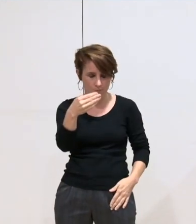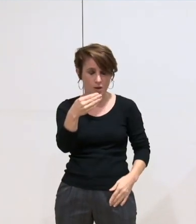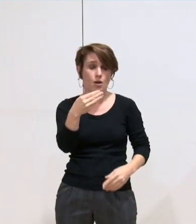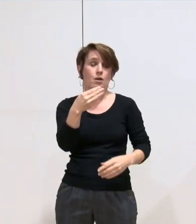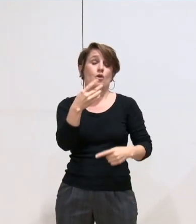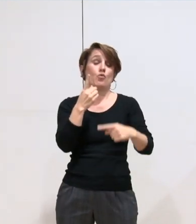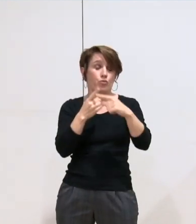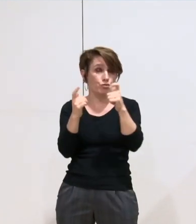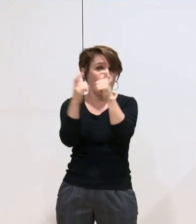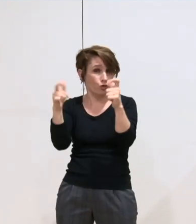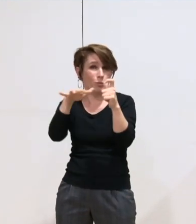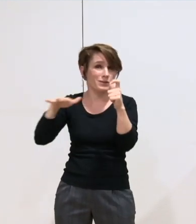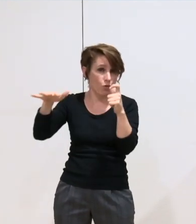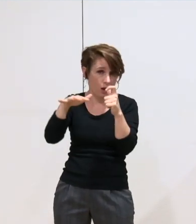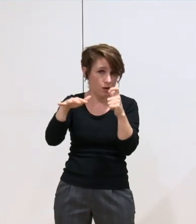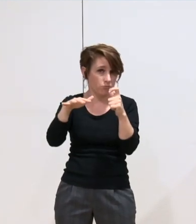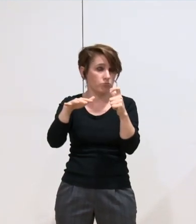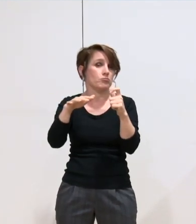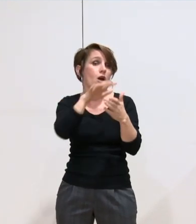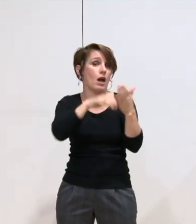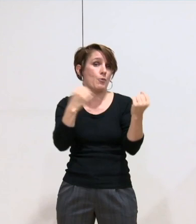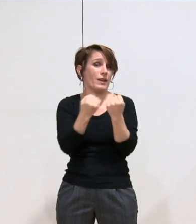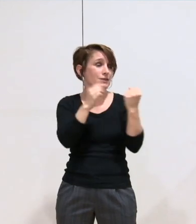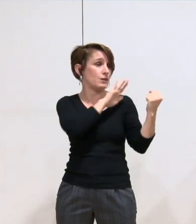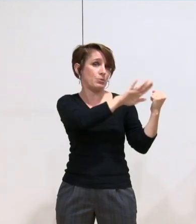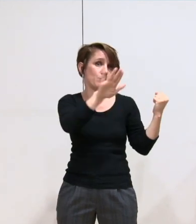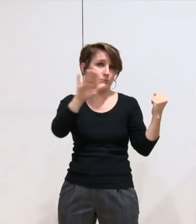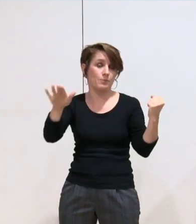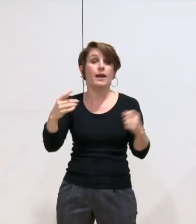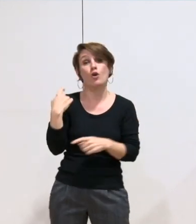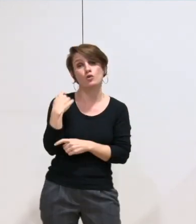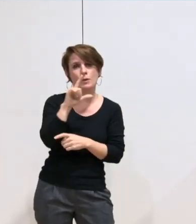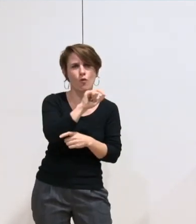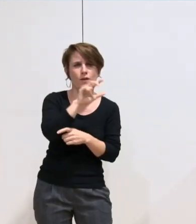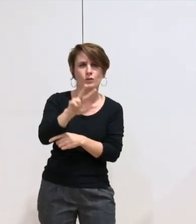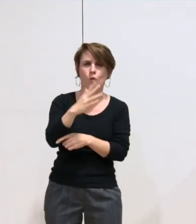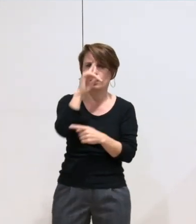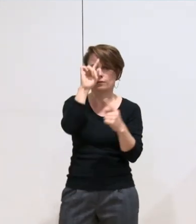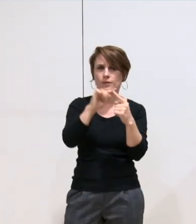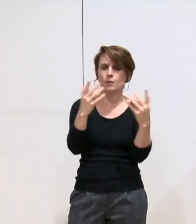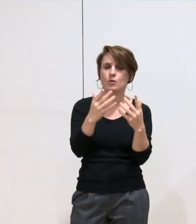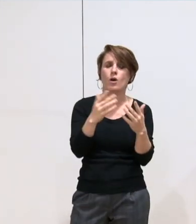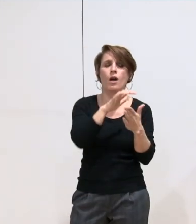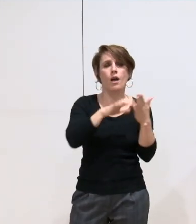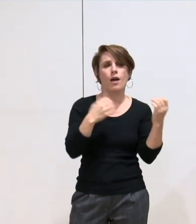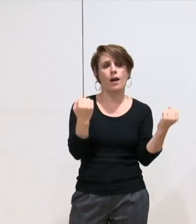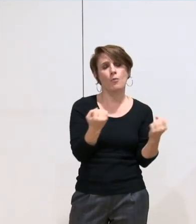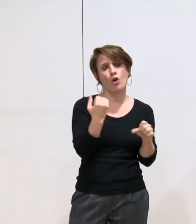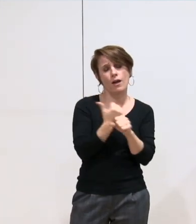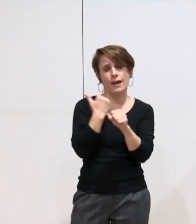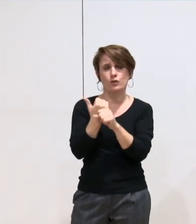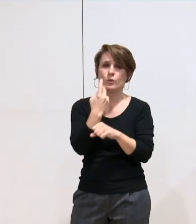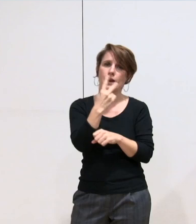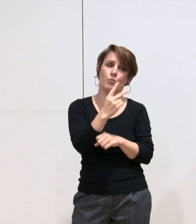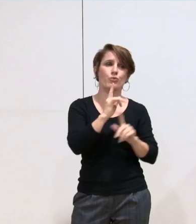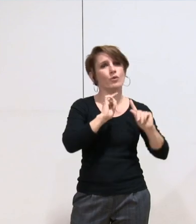entreprises publiques locales. Donc la délibération numéro 23, elle porte sur le rapport annuel du délégataire de services publics